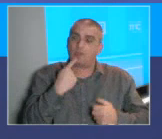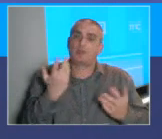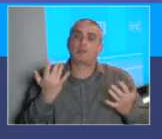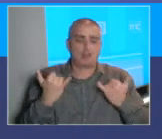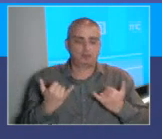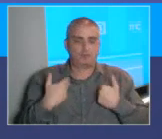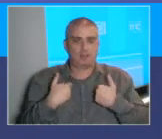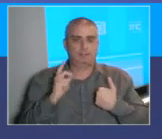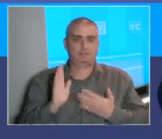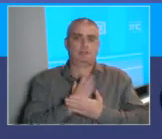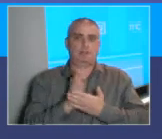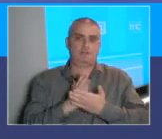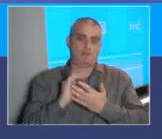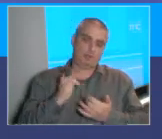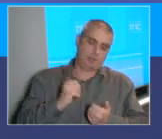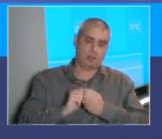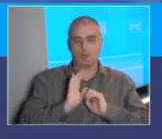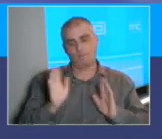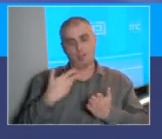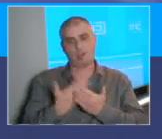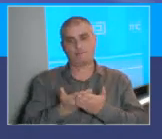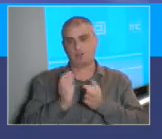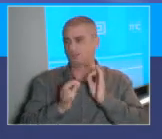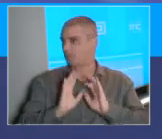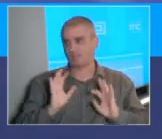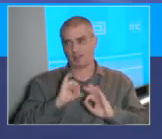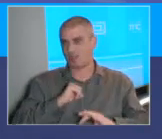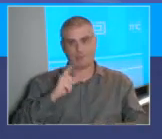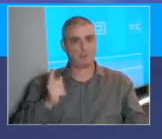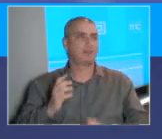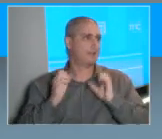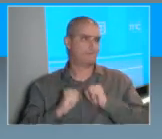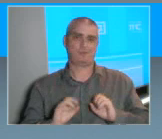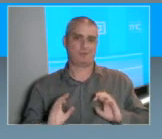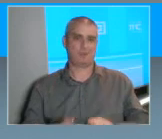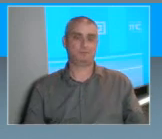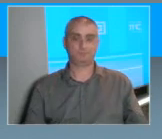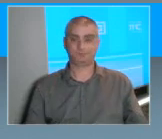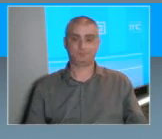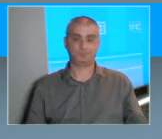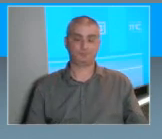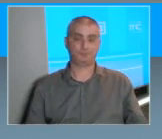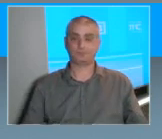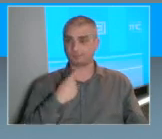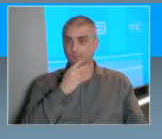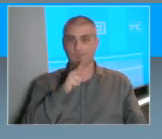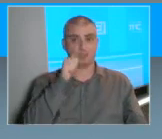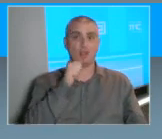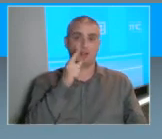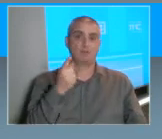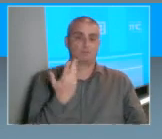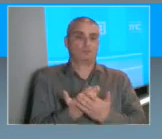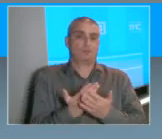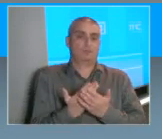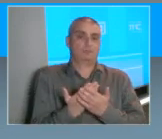עכשיו אני זה שצריך לקבוע, עם או בלי חוות דעת משפטית. כן, אף אחד לא מקנה באדלשטיין. לא, זה בטוח. צריך גם לומר שבאמת כחול לבן